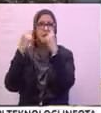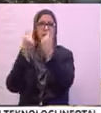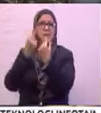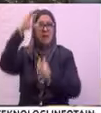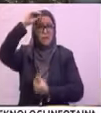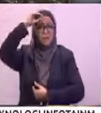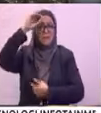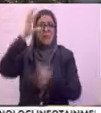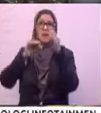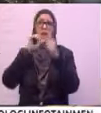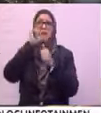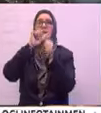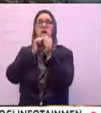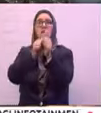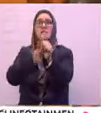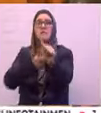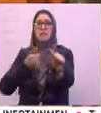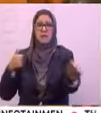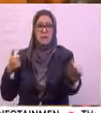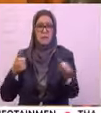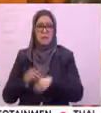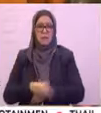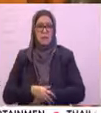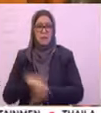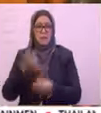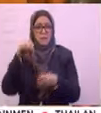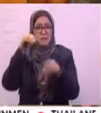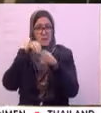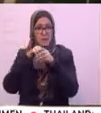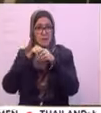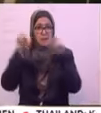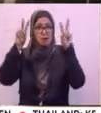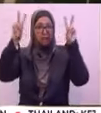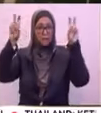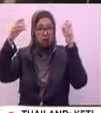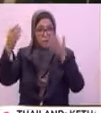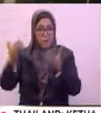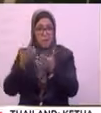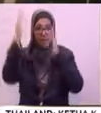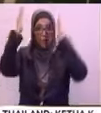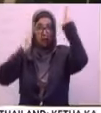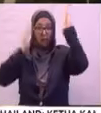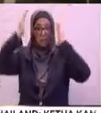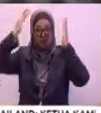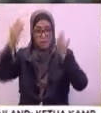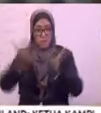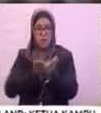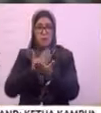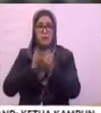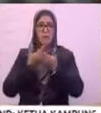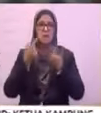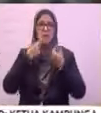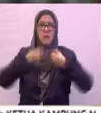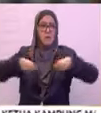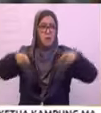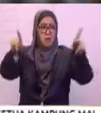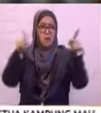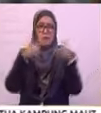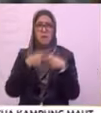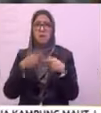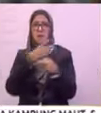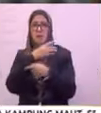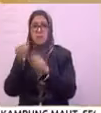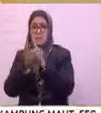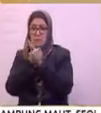konteks Malaysia baharu, perubahan sudah mula diterjemah kerajaan sedia ada. Ruang dan peluang lebih luas diberi kepada kaum hawa untuk